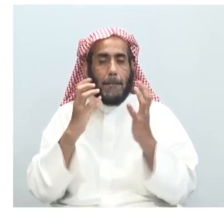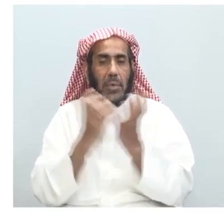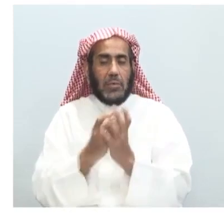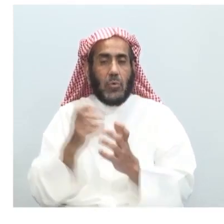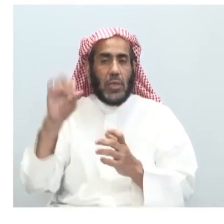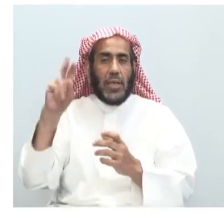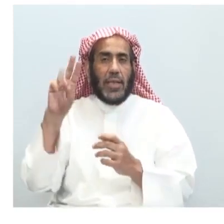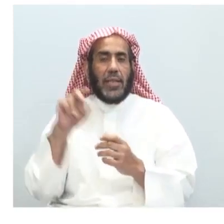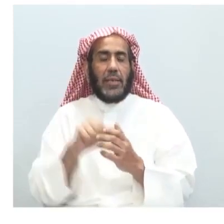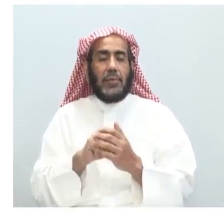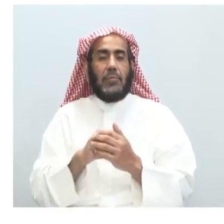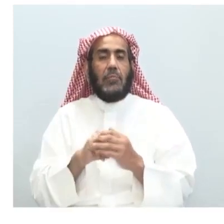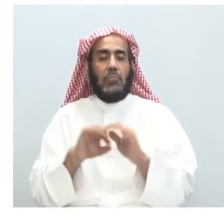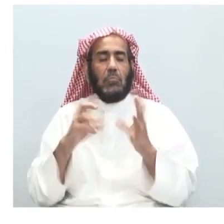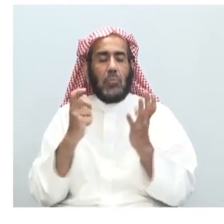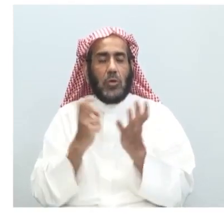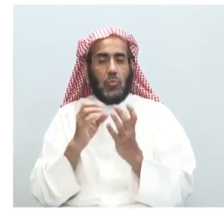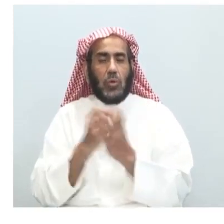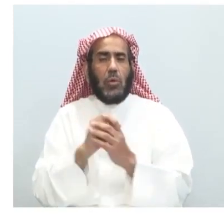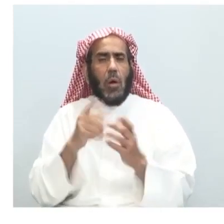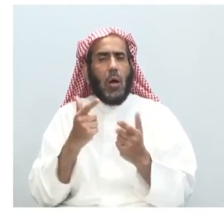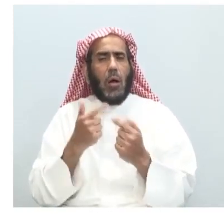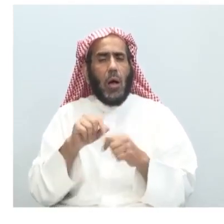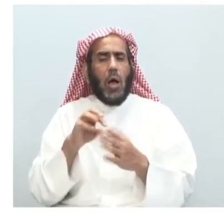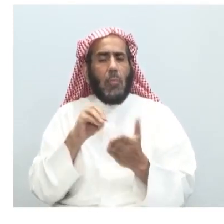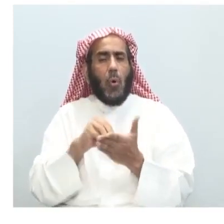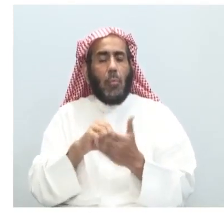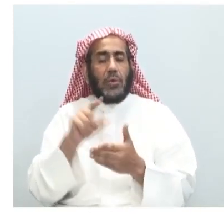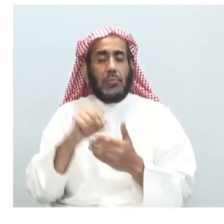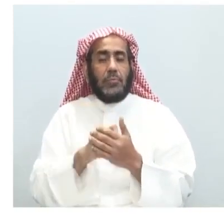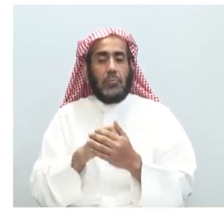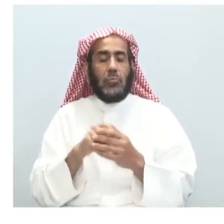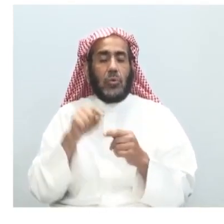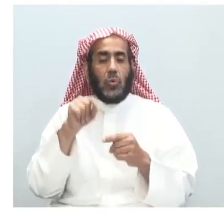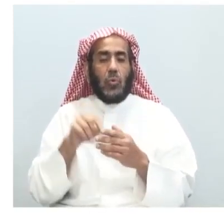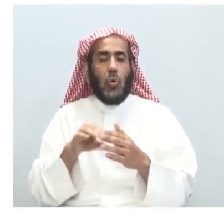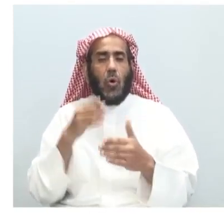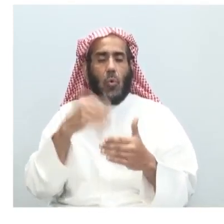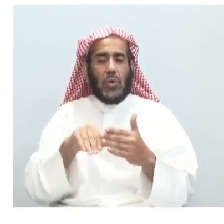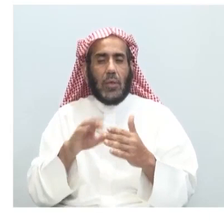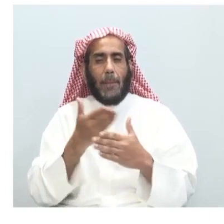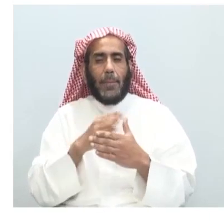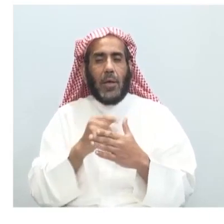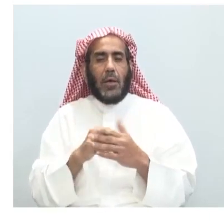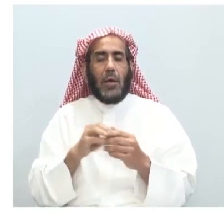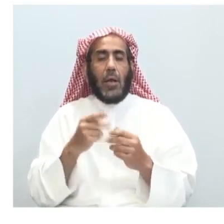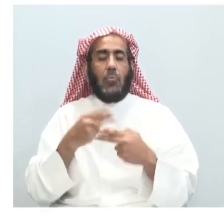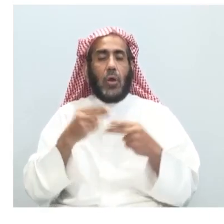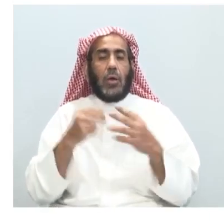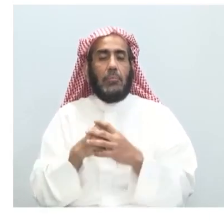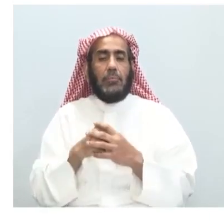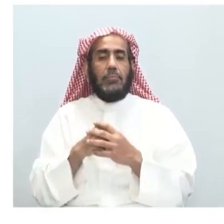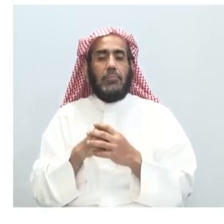الايثر اين هي مجموعه الايثر اين موقعها احسنتم ستكون وسط بين المركبين